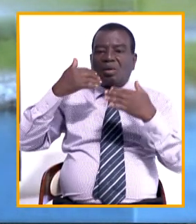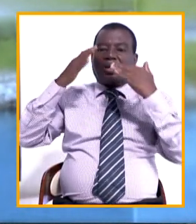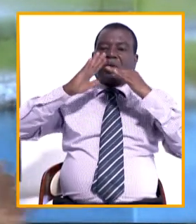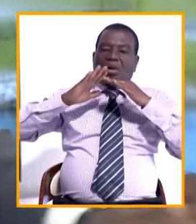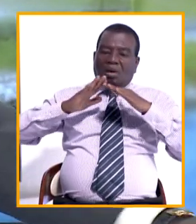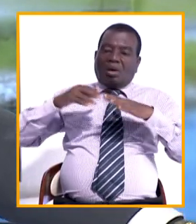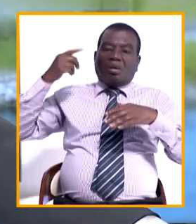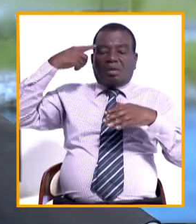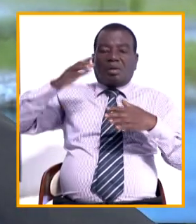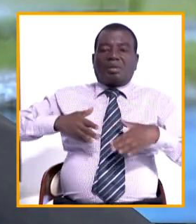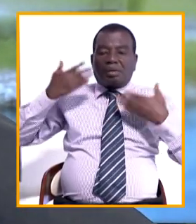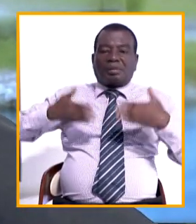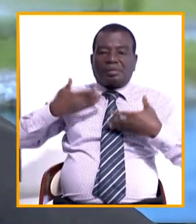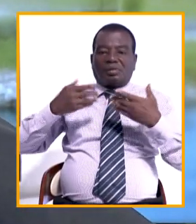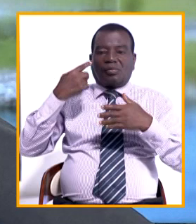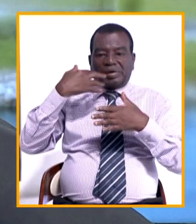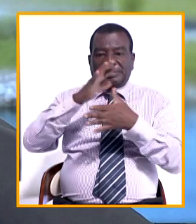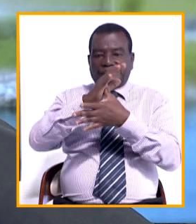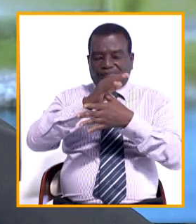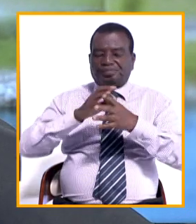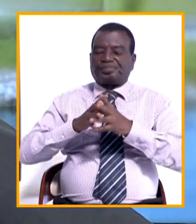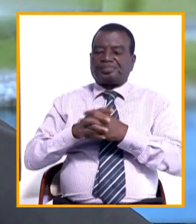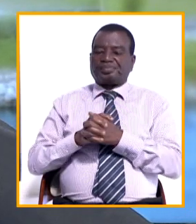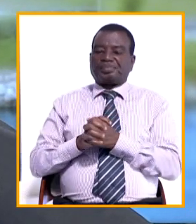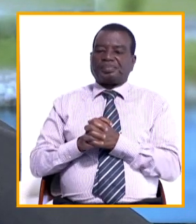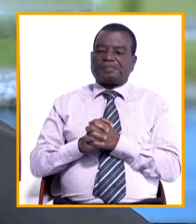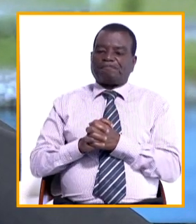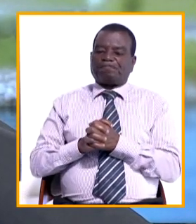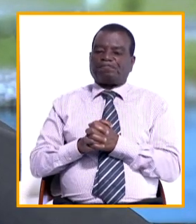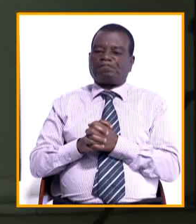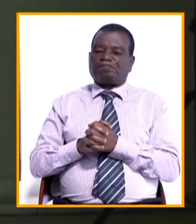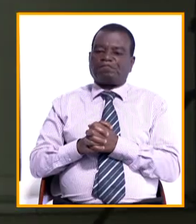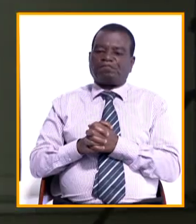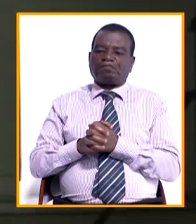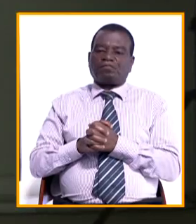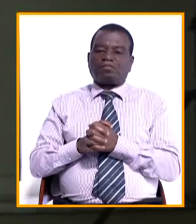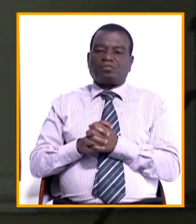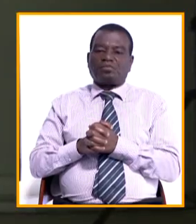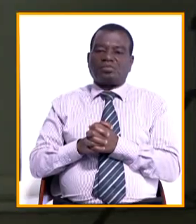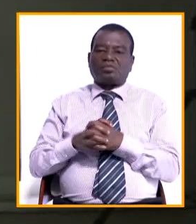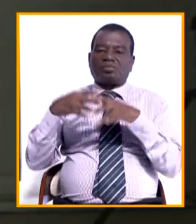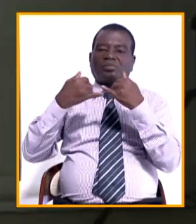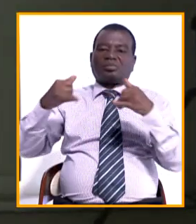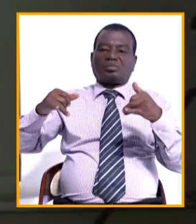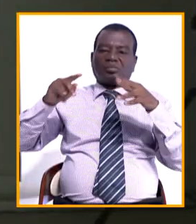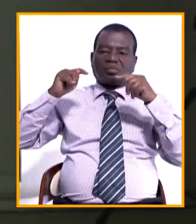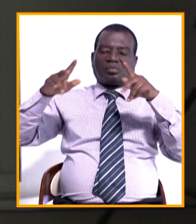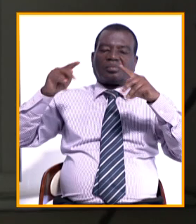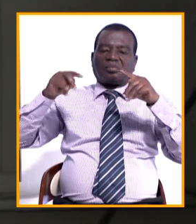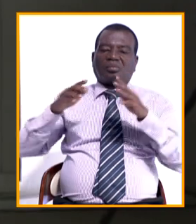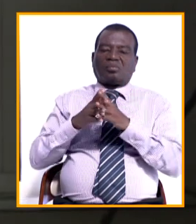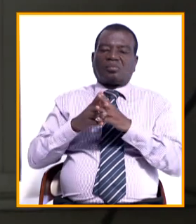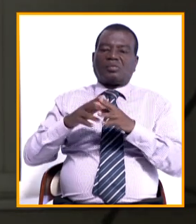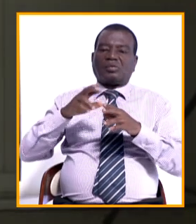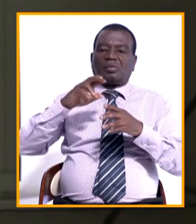bien-être est notre préoccupation première. Didier Nguessan nous en dit plus. Les chaînes télé du groupe RTI